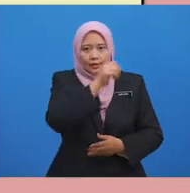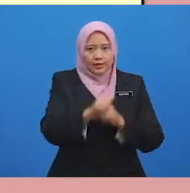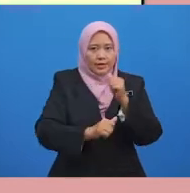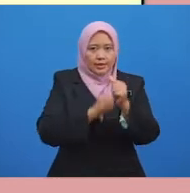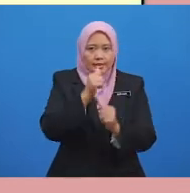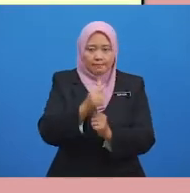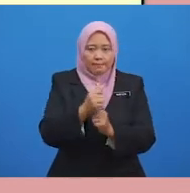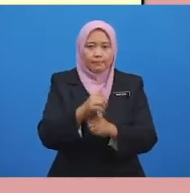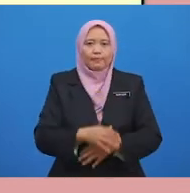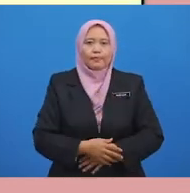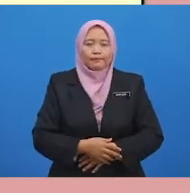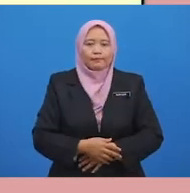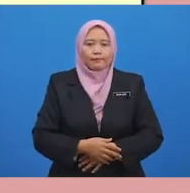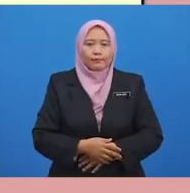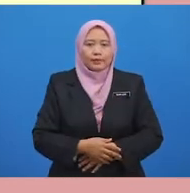Jawapannya,